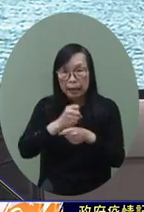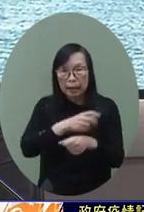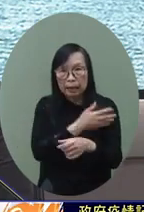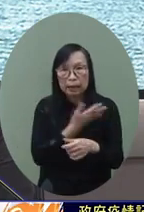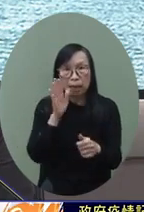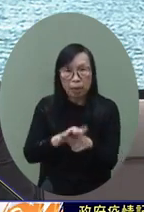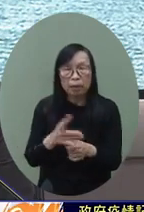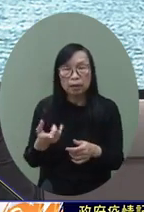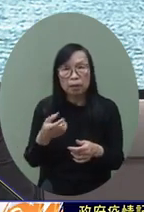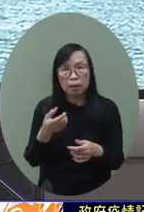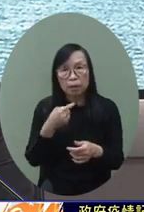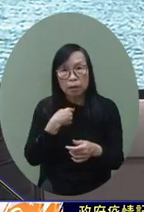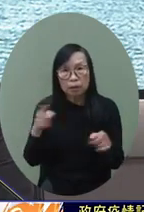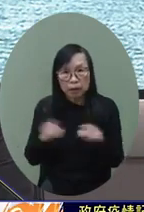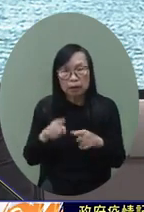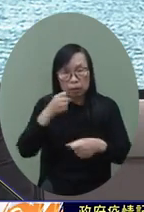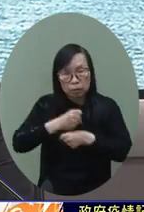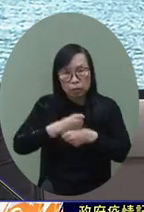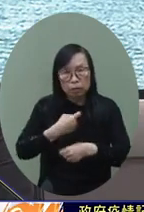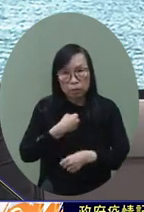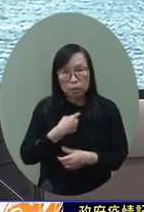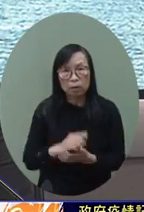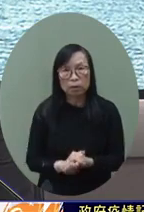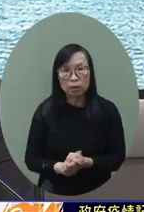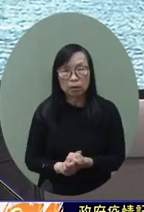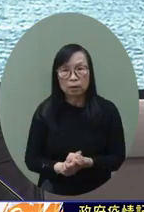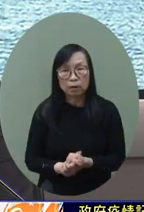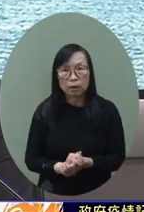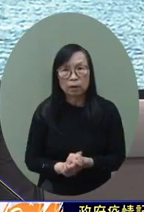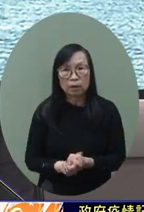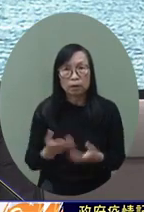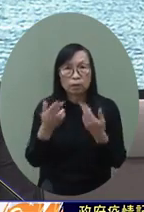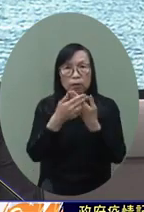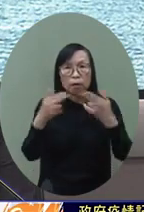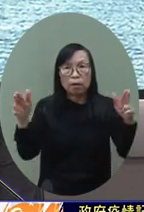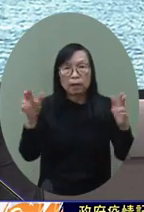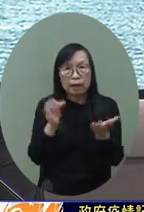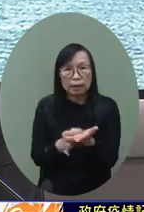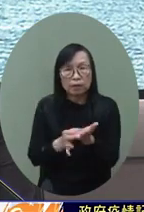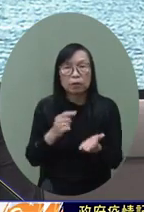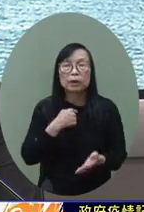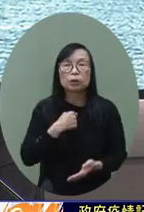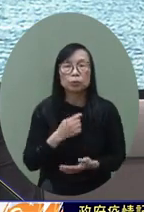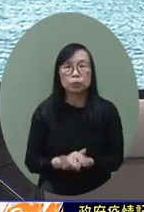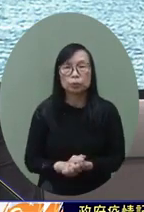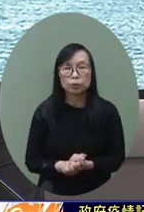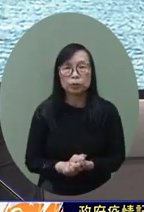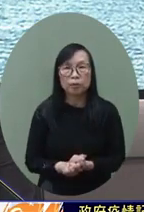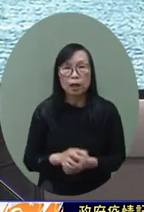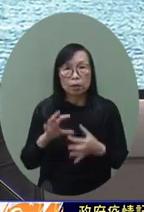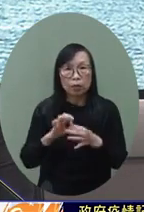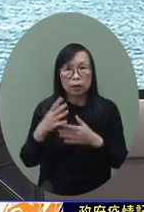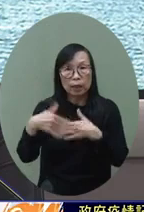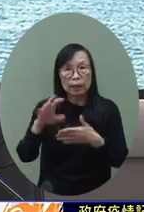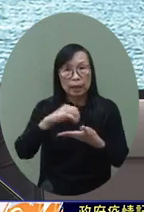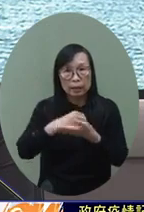方去即係一齊做嘢啦。咁所以就有一個即係擴大嗰個地方嘅需要。咁關於其他細節，